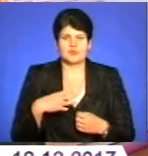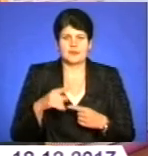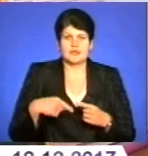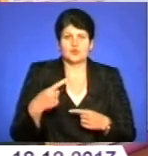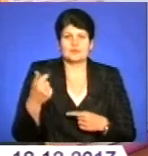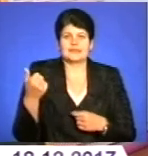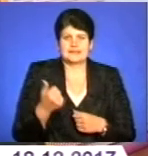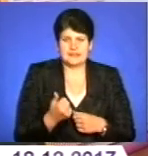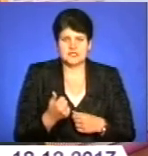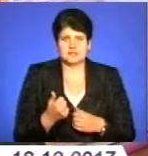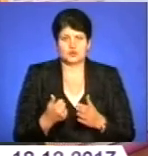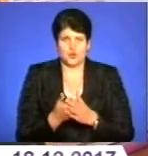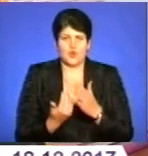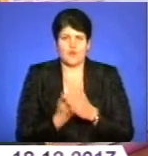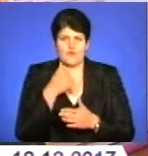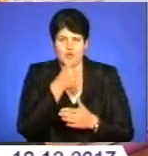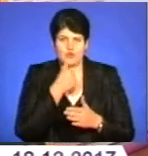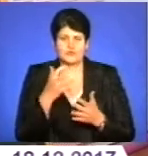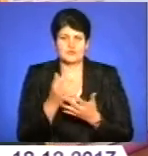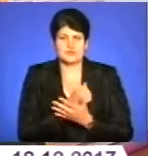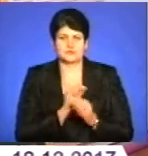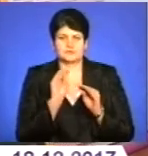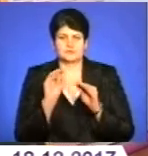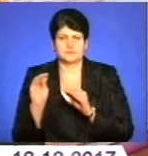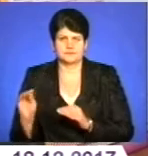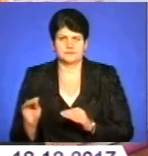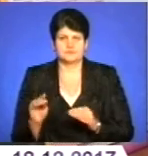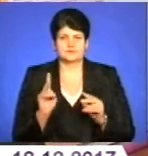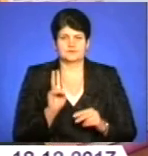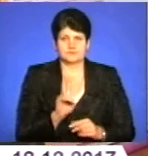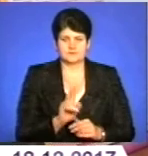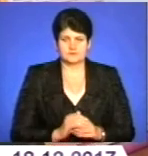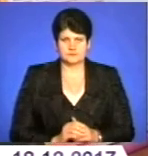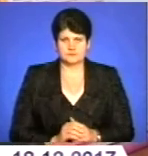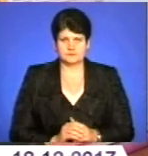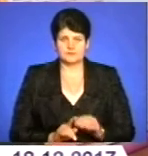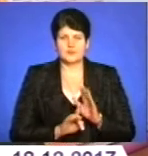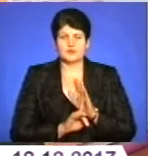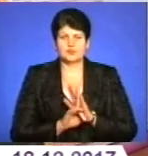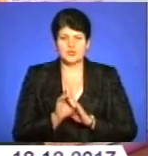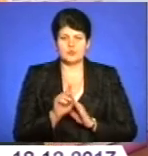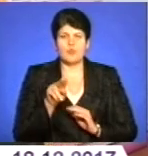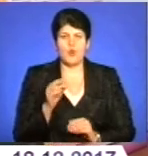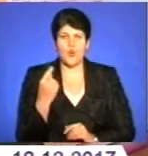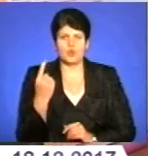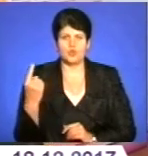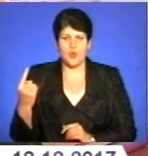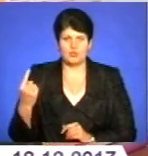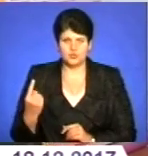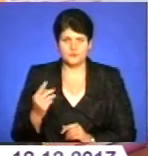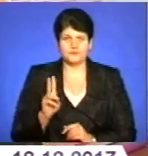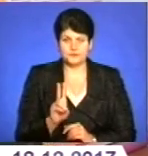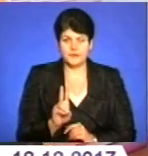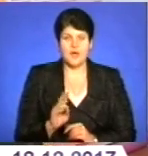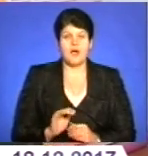тижня, щоб до нового року їх встановити в транспортні засоби. Спочатку ставимо по одному транспортний засіб і